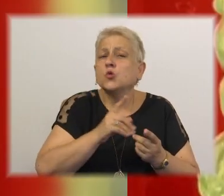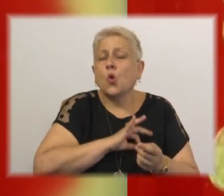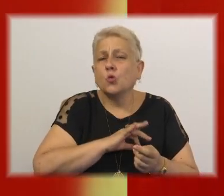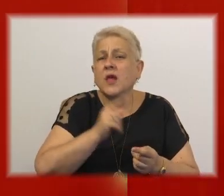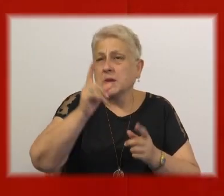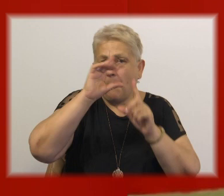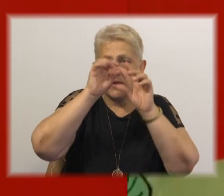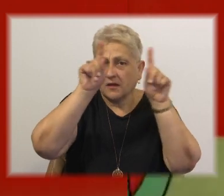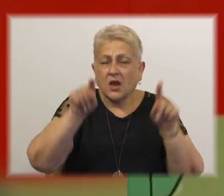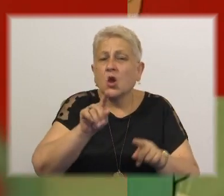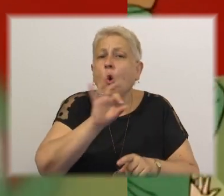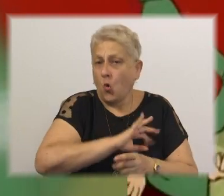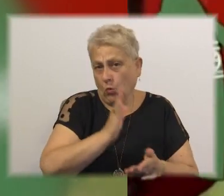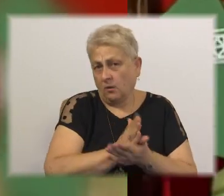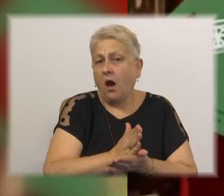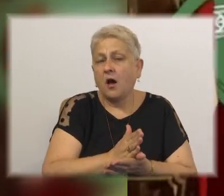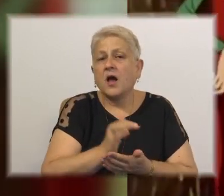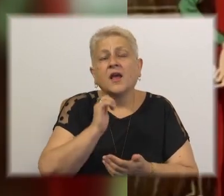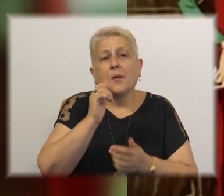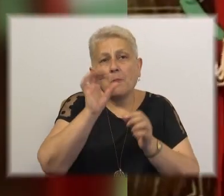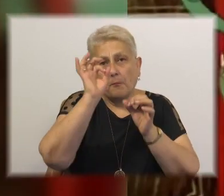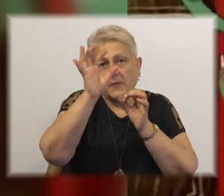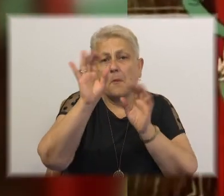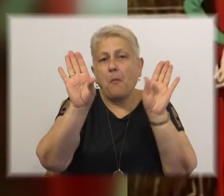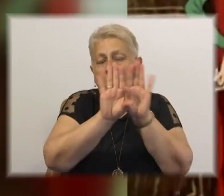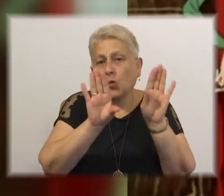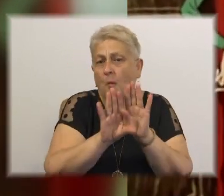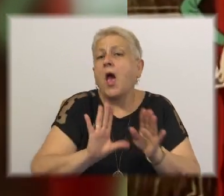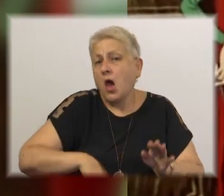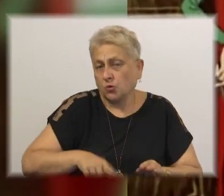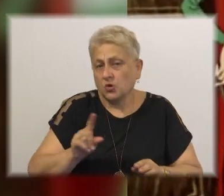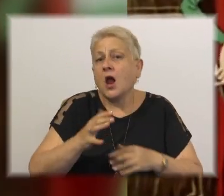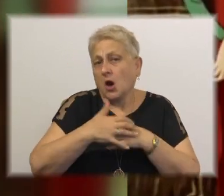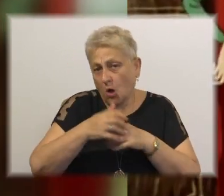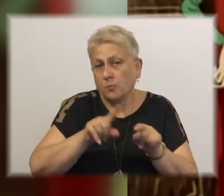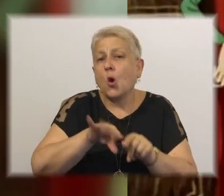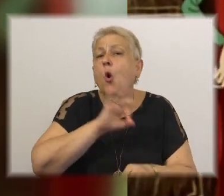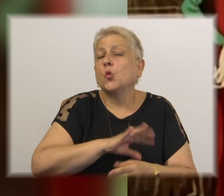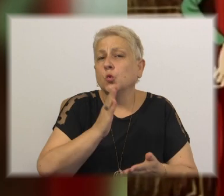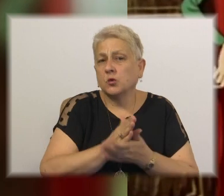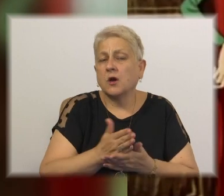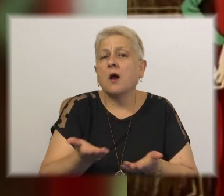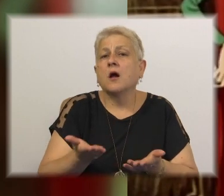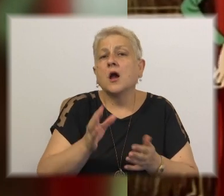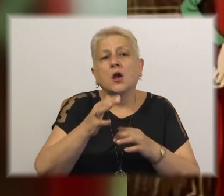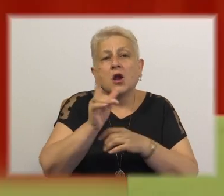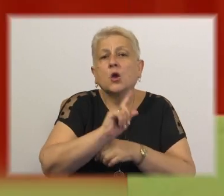պատին նկարան մխելա օգուտ կա, պատին ծակերը կապումա, հետո հինչ, կատուն էլ օգուտ կտա, կարեմ օգուն